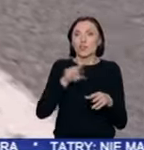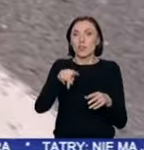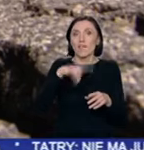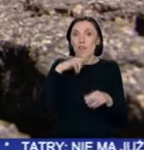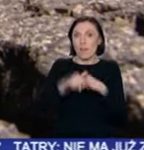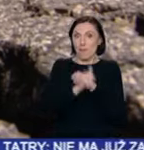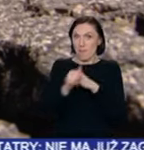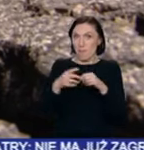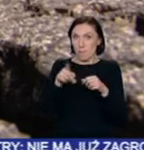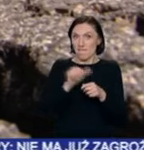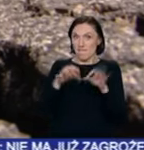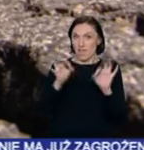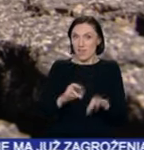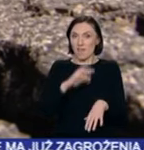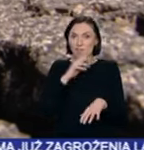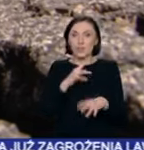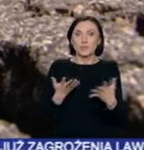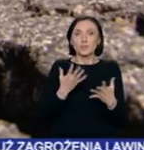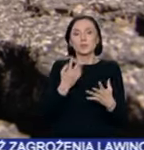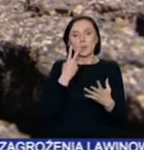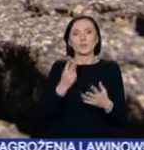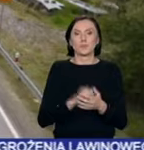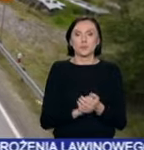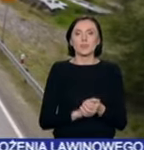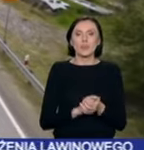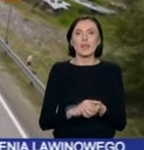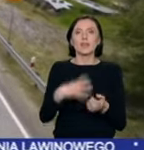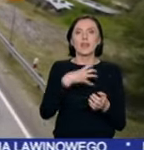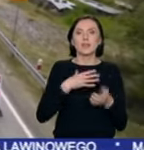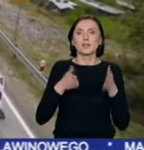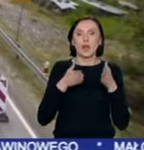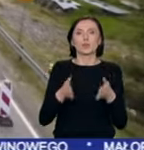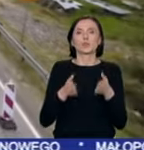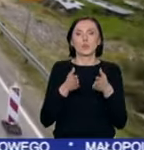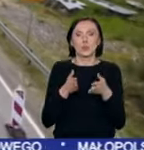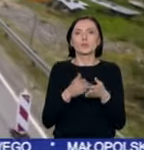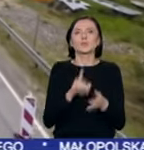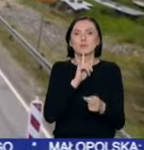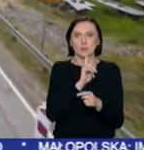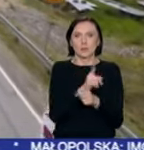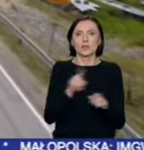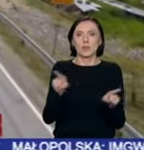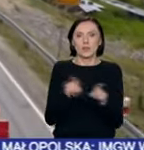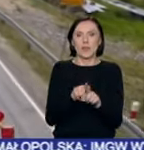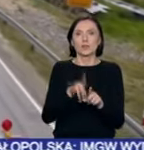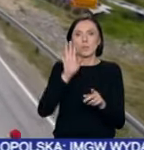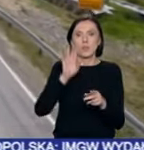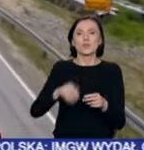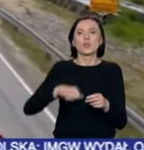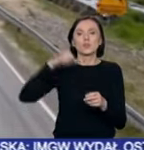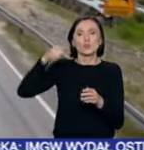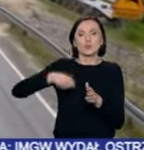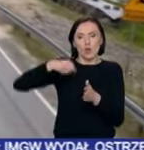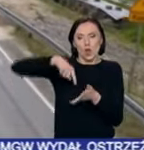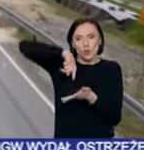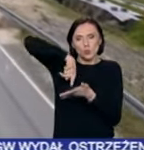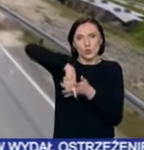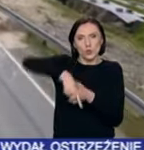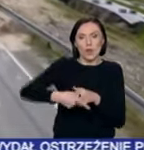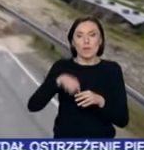problemy i jeśli tak, to w jaki sposób. Generalna Dyrekcja Dróg Krajowych i Autostrad zleci też przeprowadzenie odwiertów geologicznych. Od